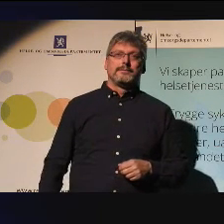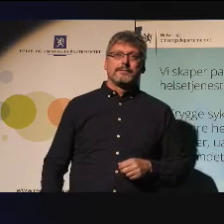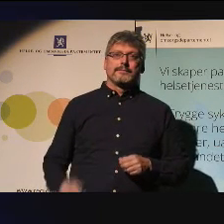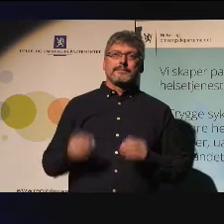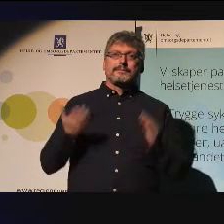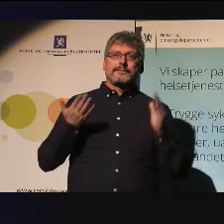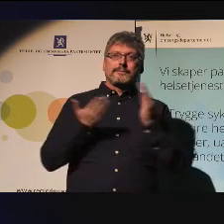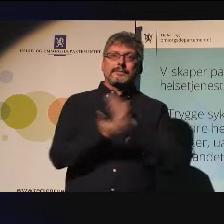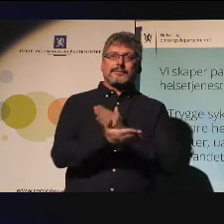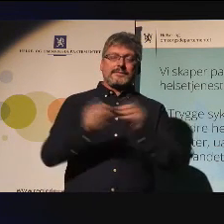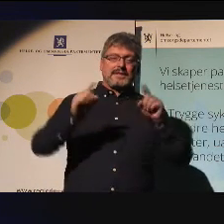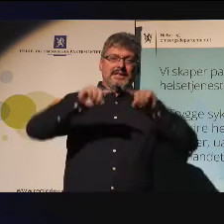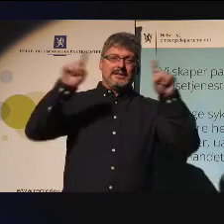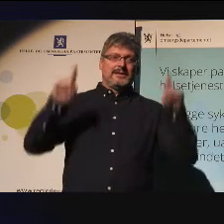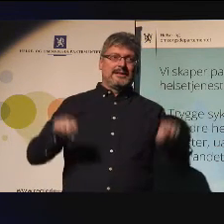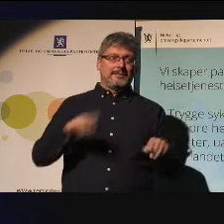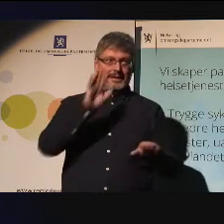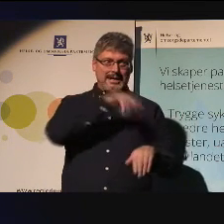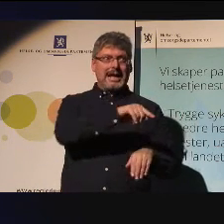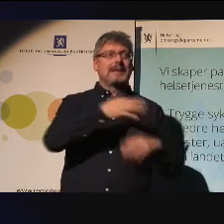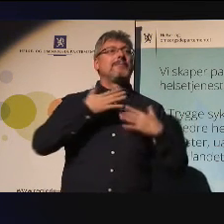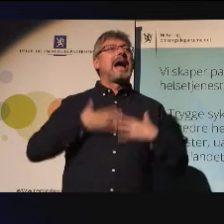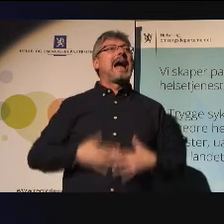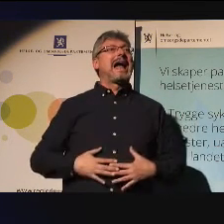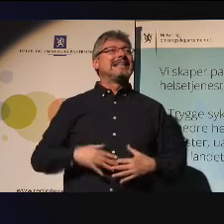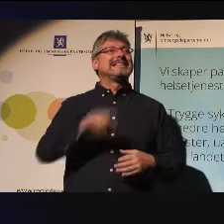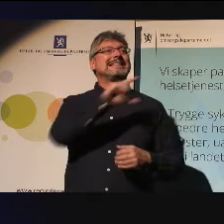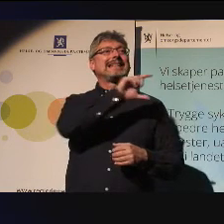Søknadsskjema det ligger på Helsedirektoratets nettsider.